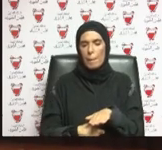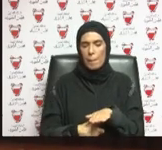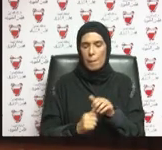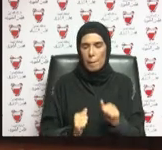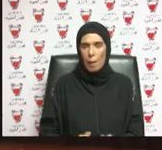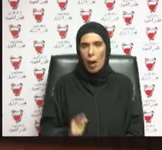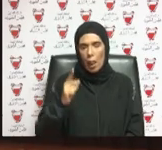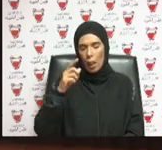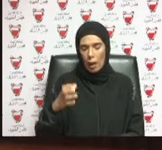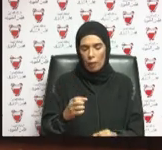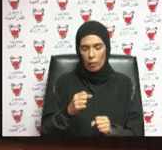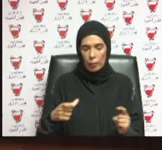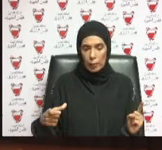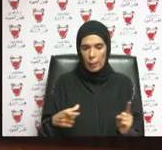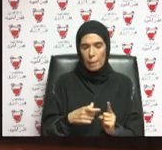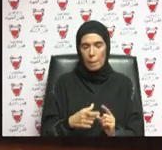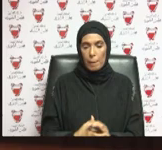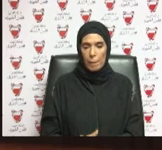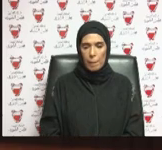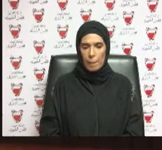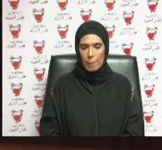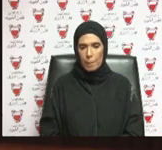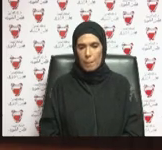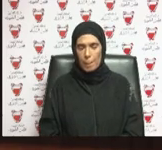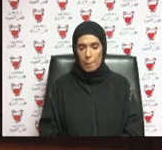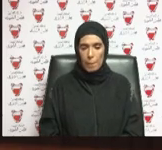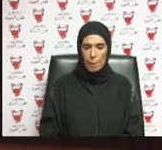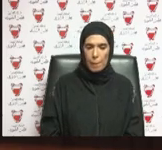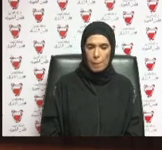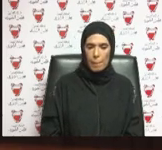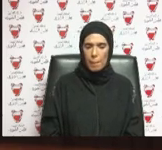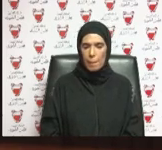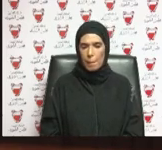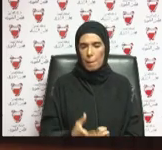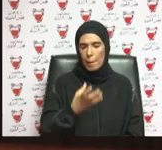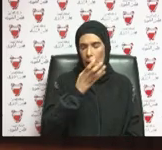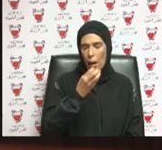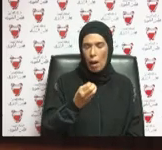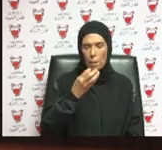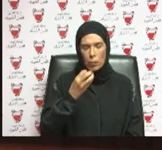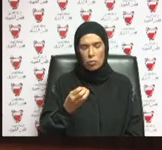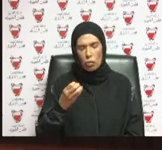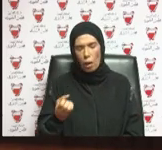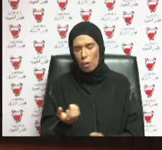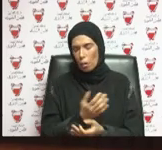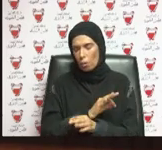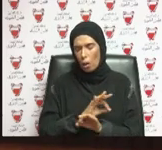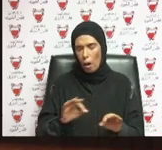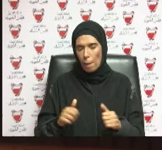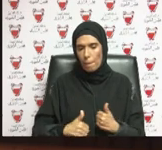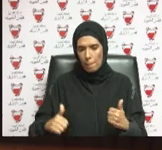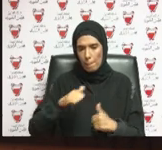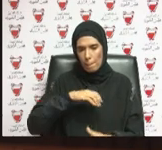القائد الأعلى رئيس الوزراء حفظه الله ورعاه، وإلى أنجال الفقير وأحفاده وأسرة آل